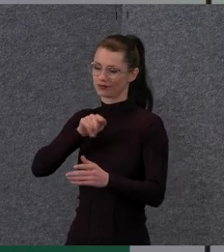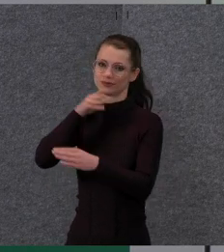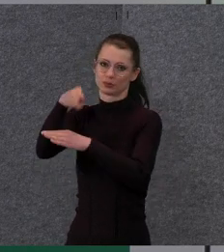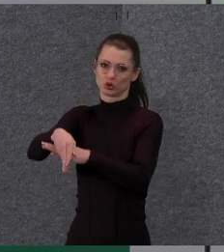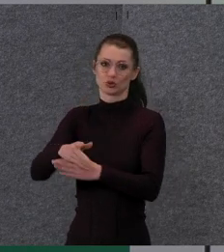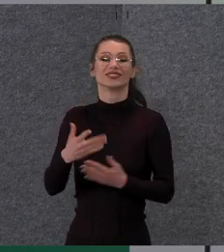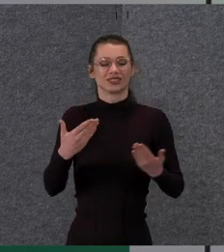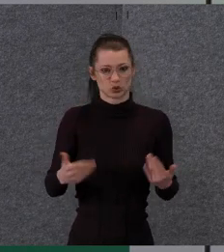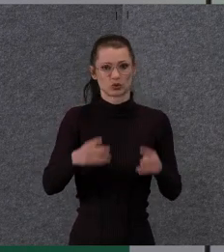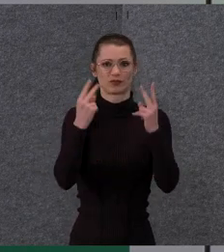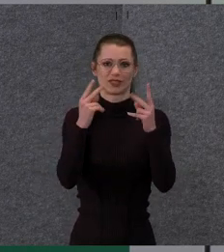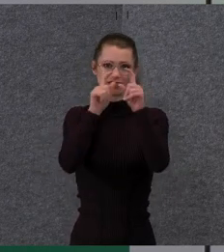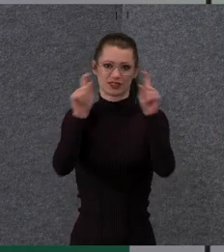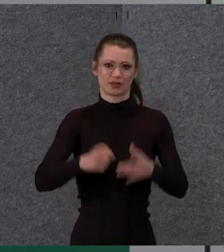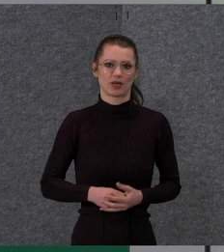zentral.